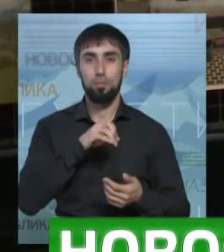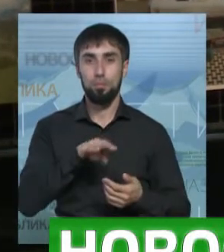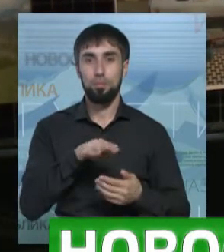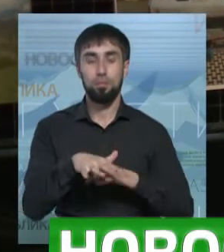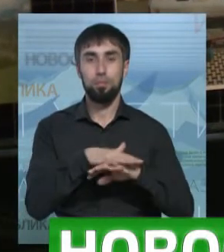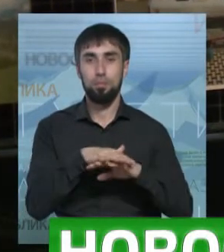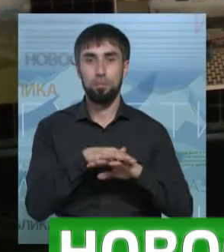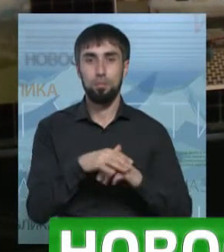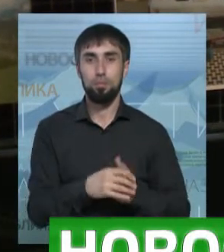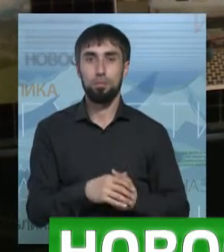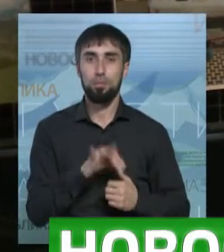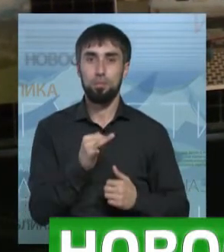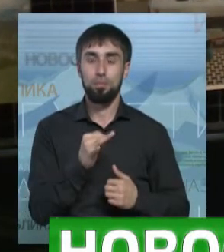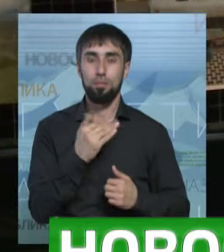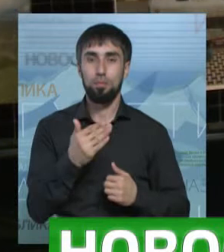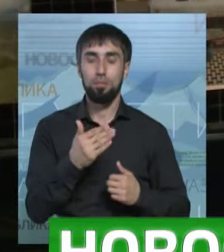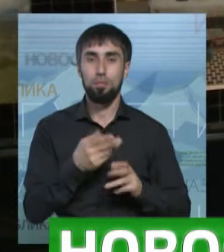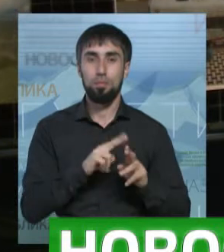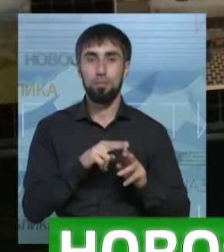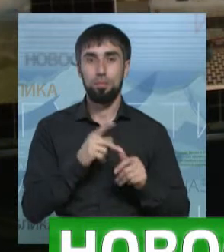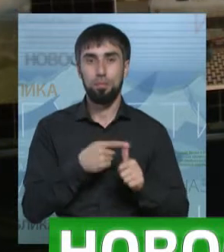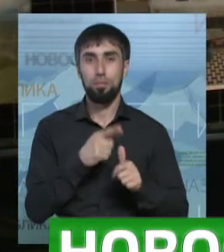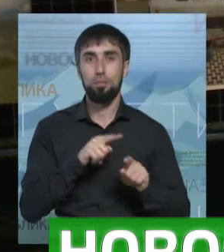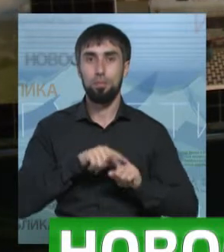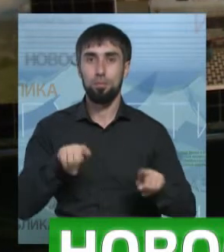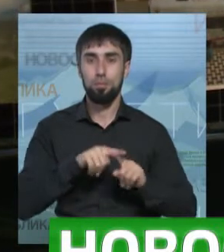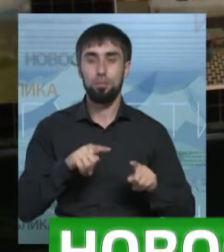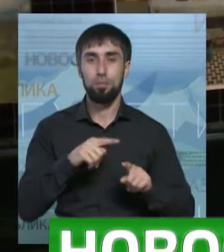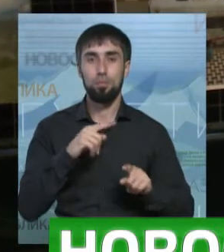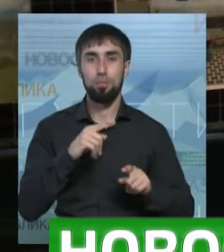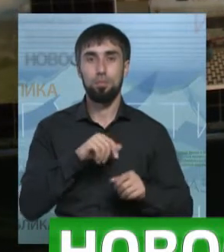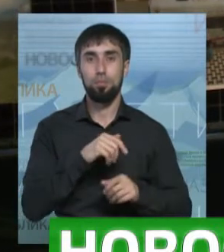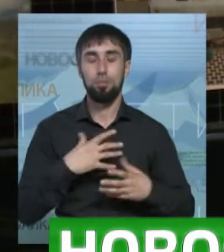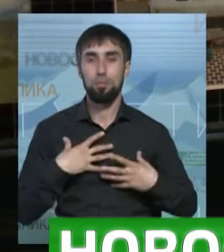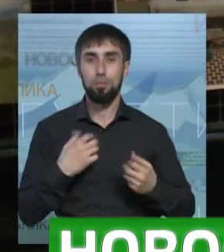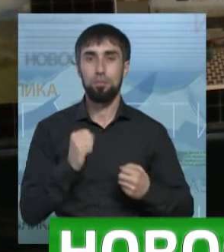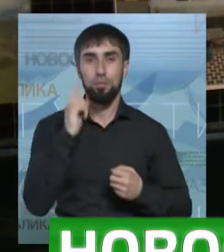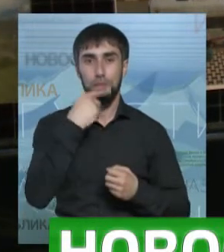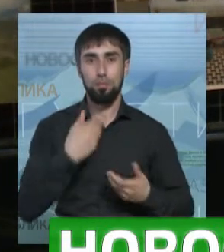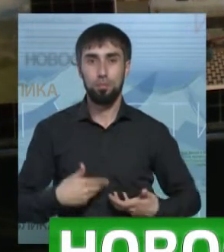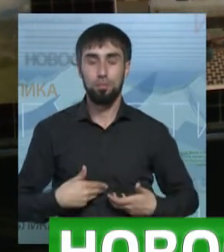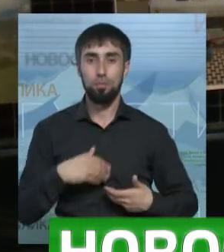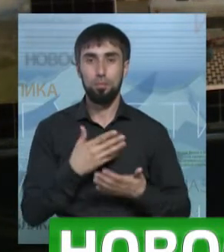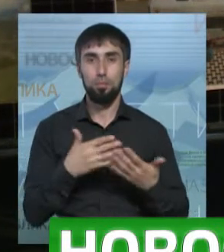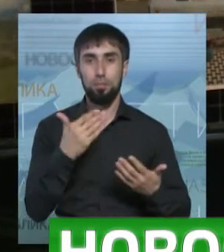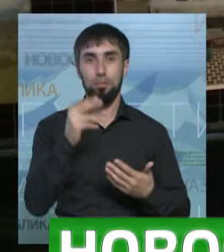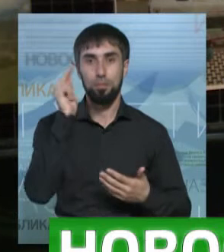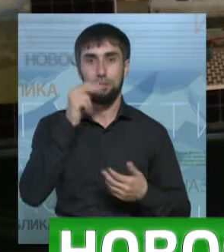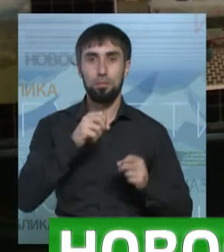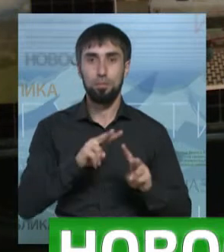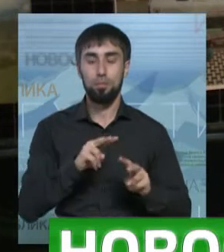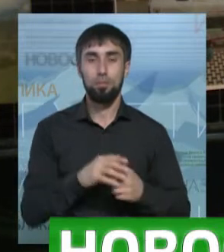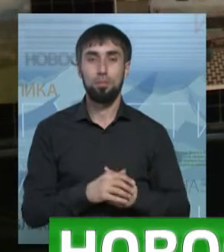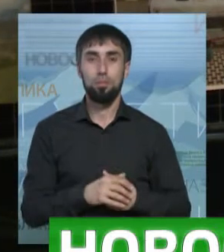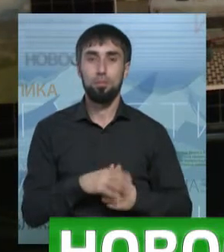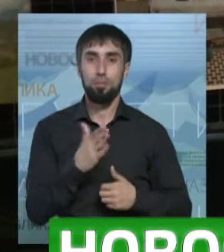населения, именно профилактика, да, пропаганда здорового образа жизни. И еще есть очень важный такой методический аспект, это вот обучение специалистов. Это